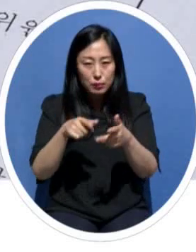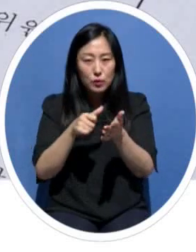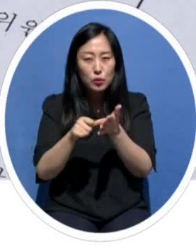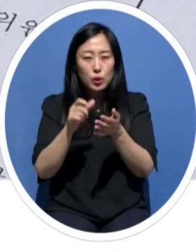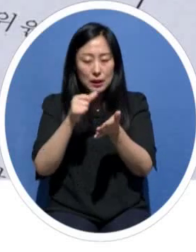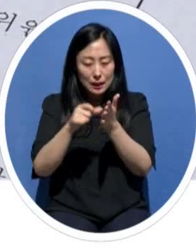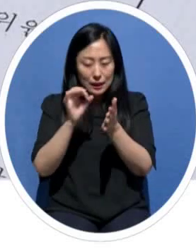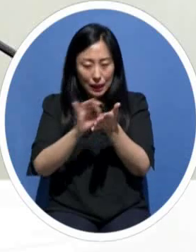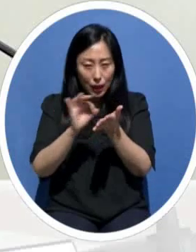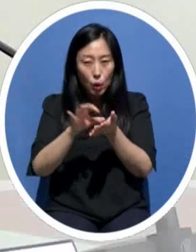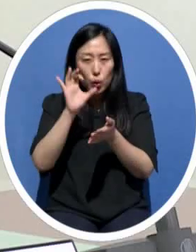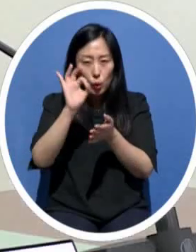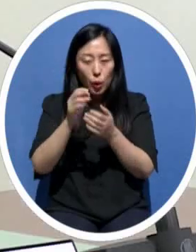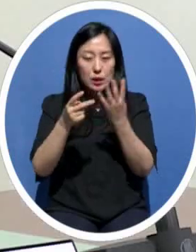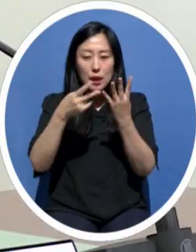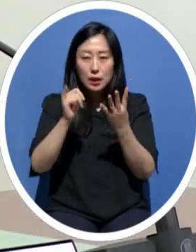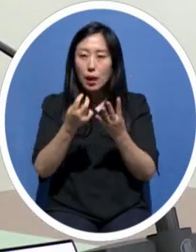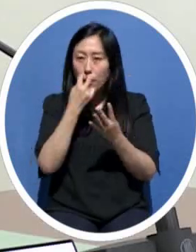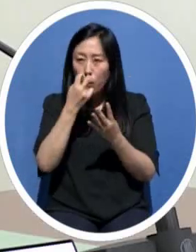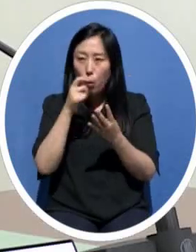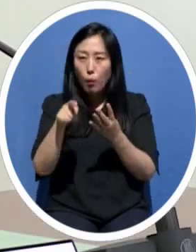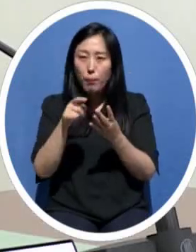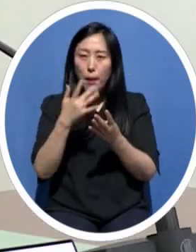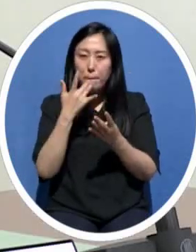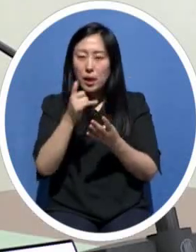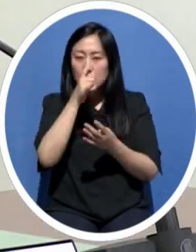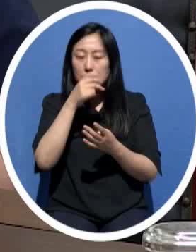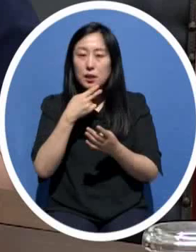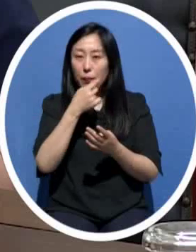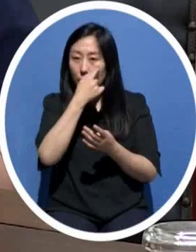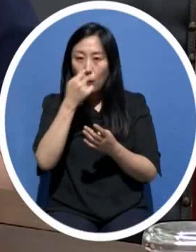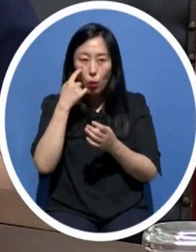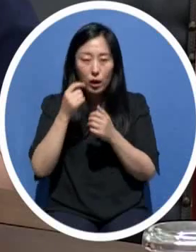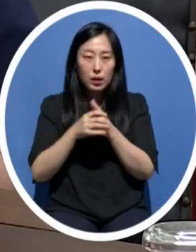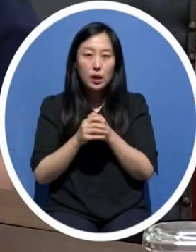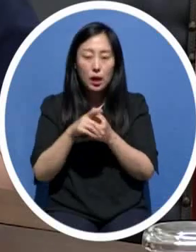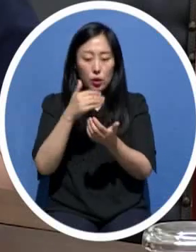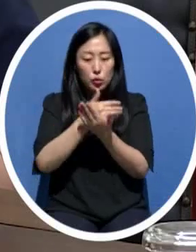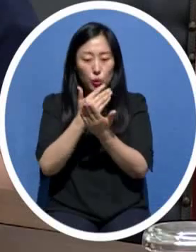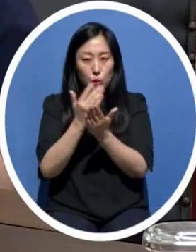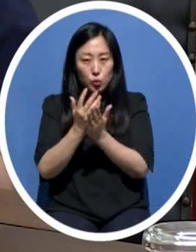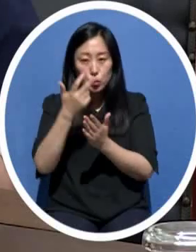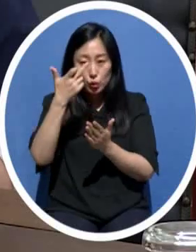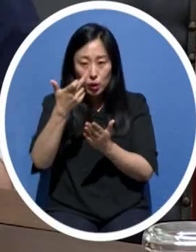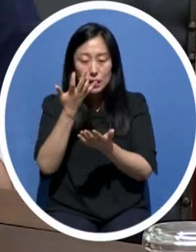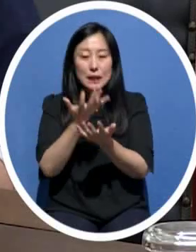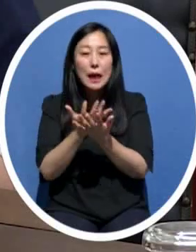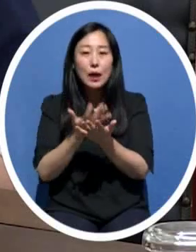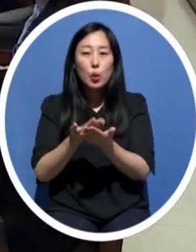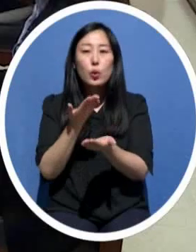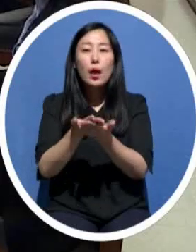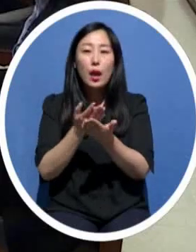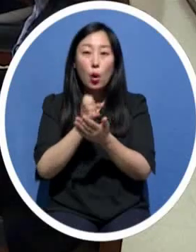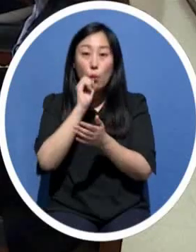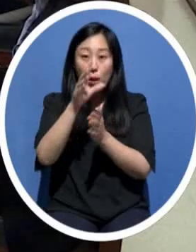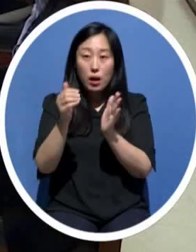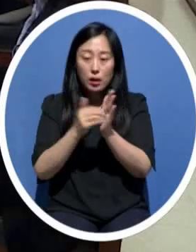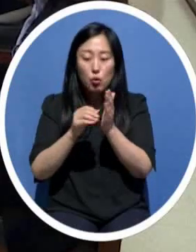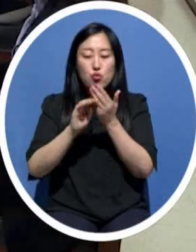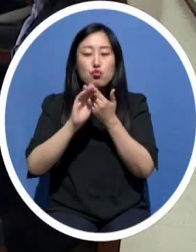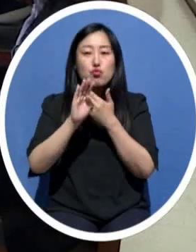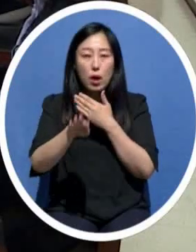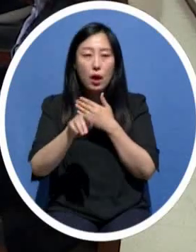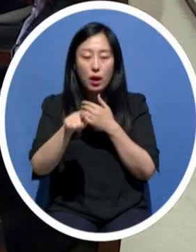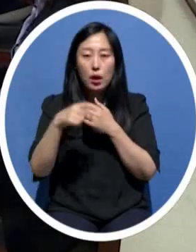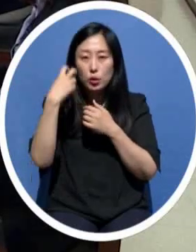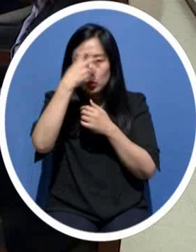정산 내역 등입니다. 이를 위해 오는 22일까지 총 17개 분야에 걸친 자료 제출을 요구했고, 이후 본격적인